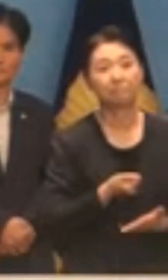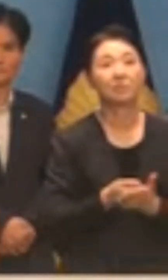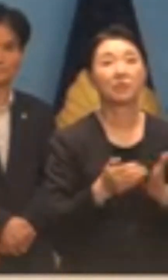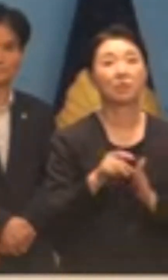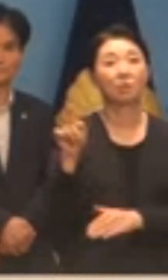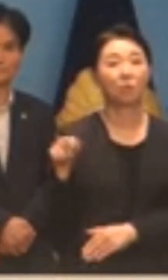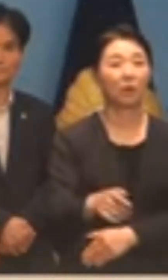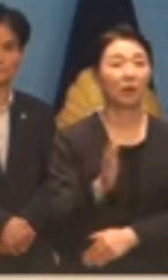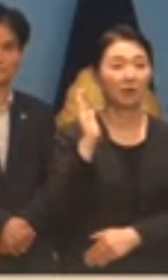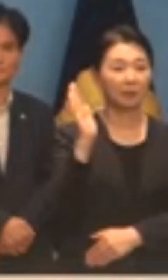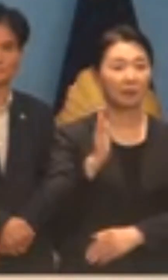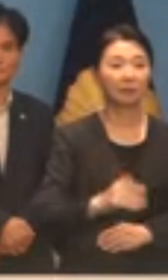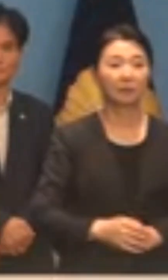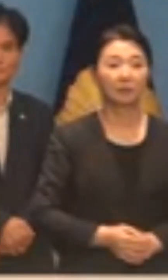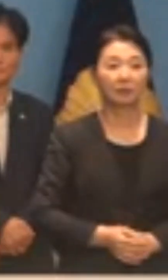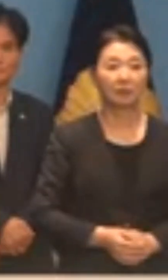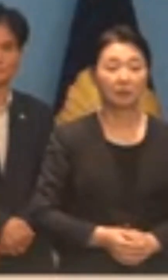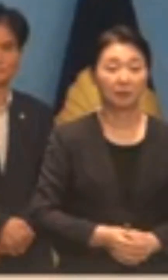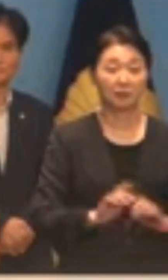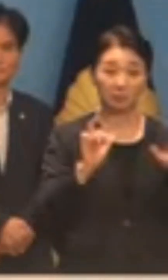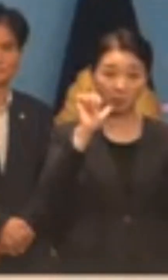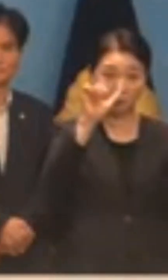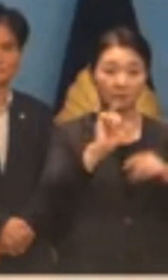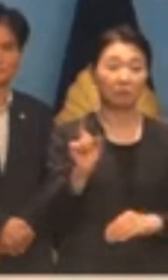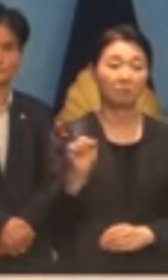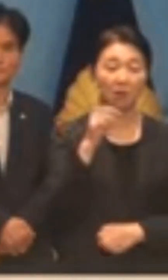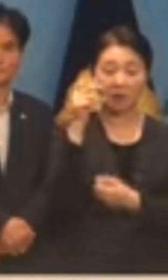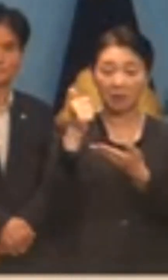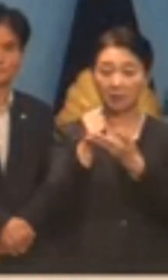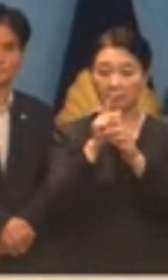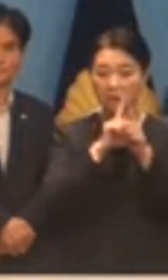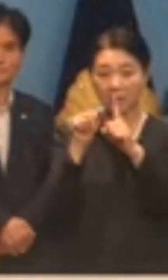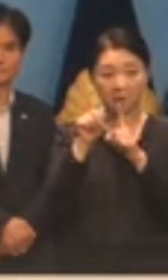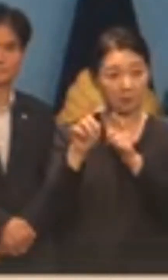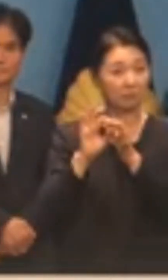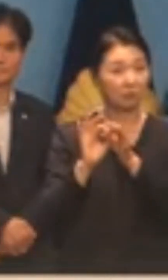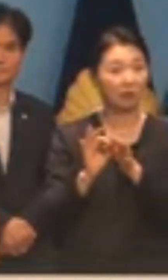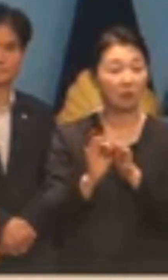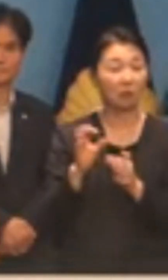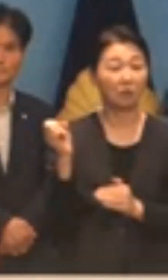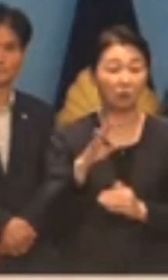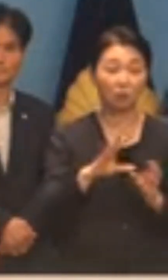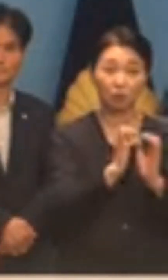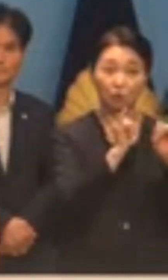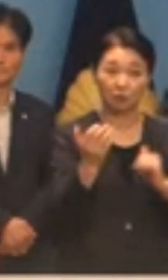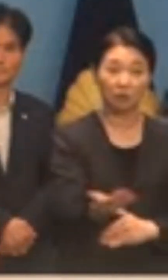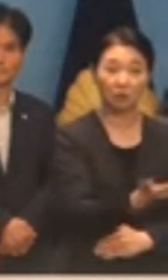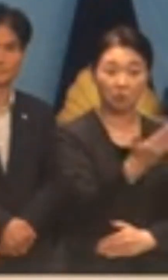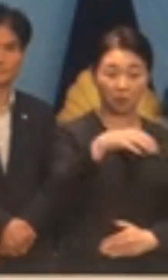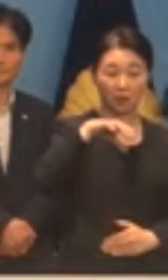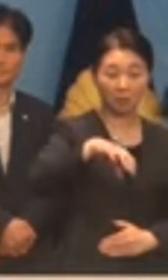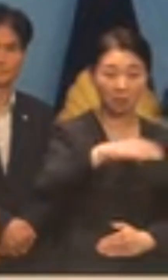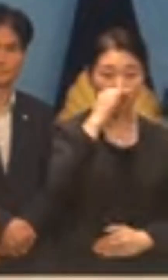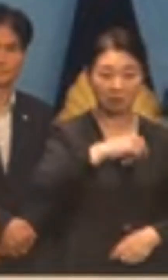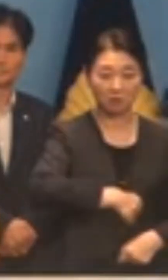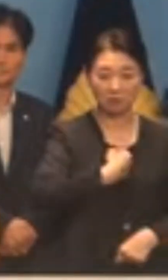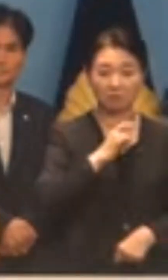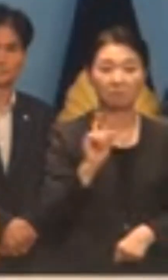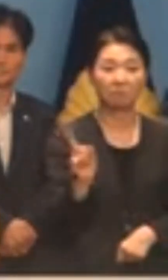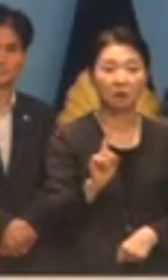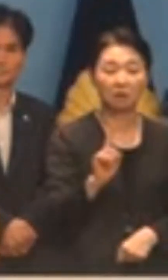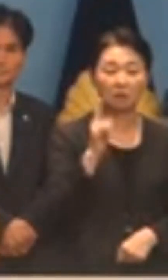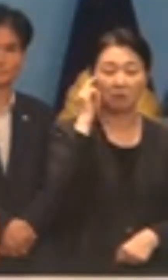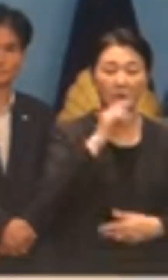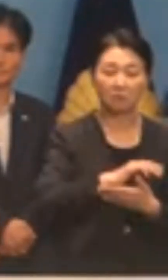자리에 서게 되셨습니다. 이번 선언은 하나님의 말씀 앞에서 그리고 국민 앞에서 무엇이 정의이며